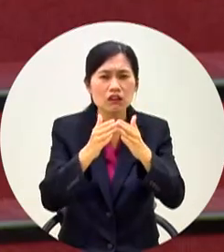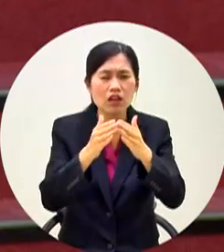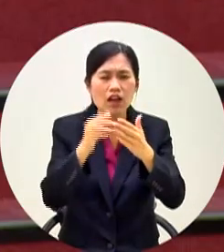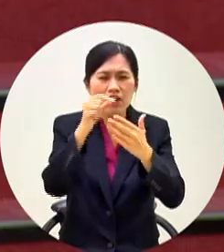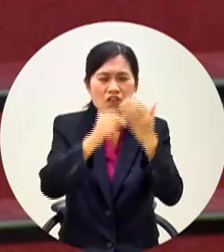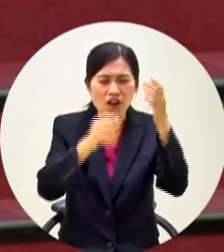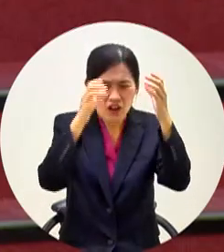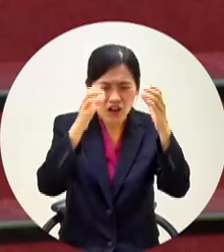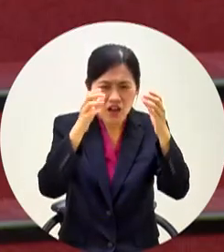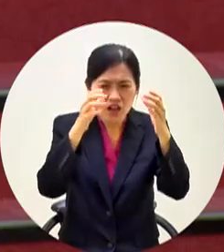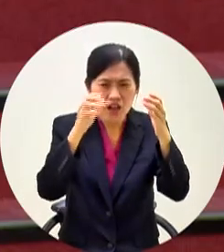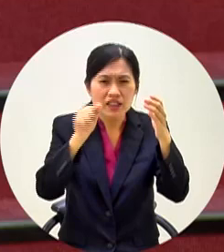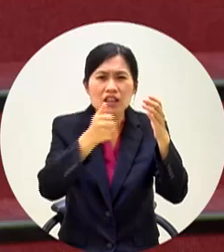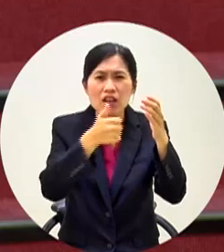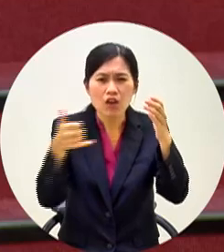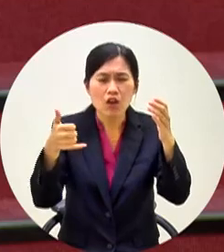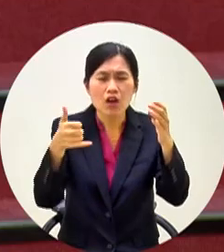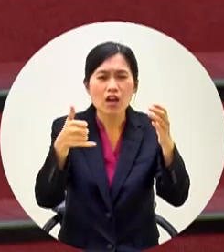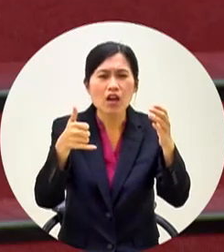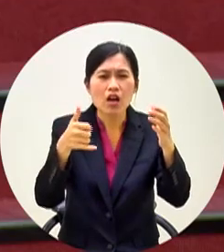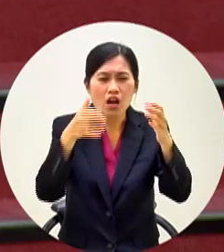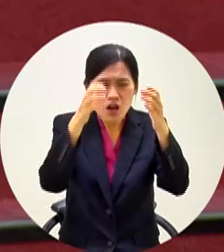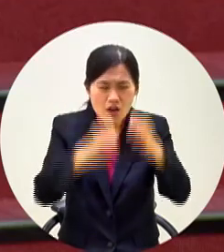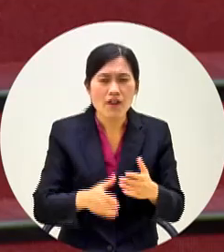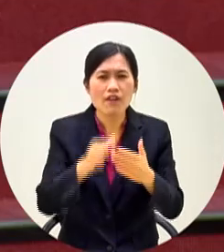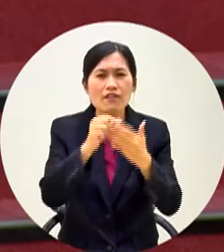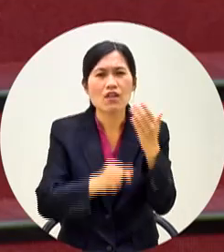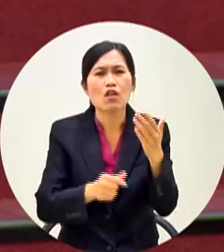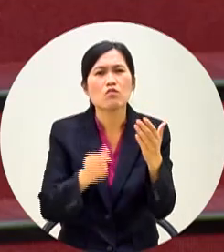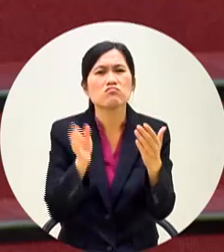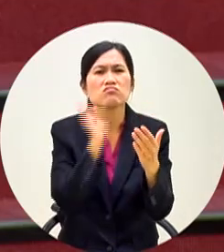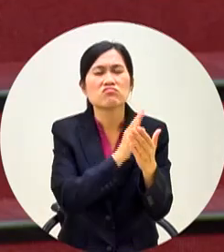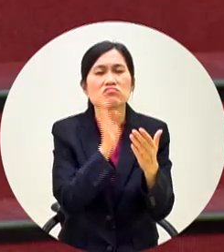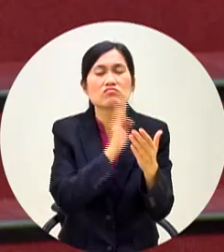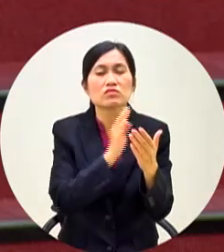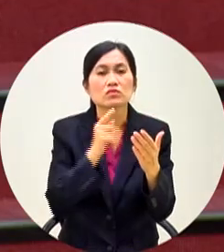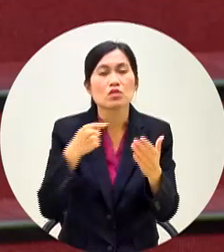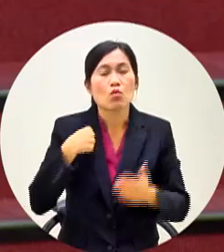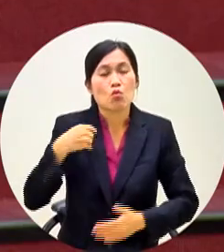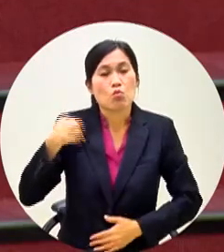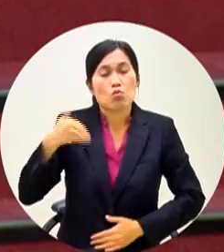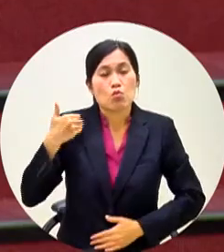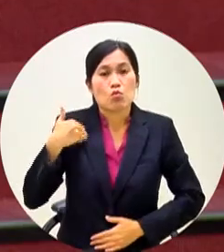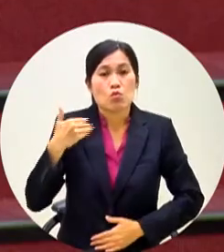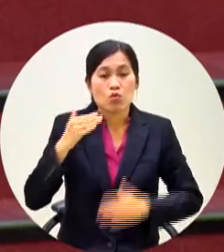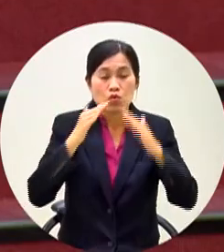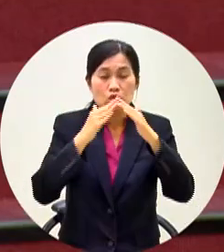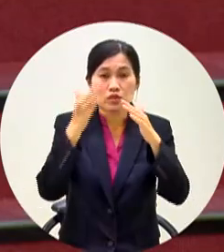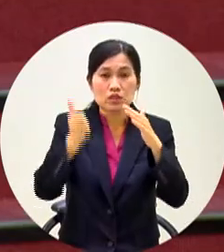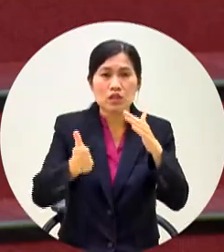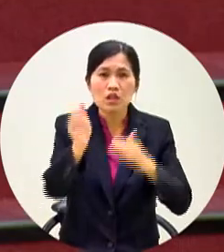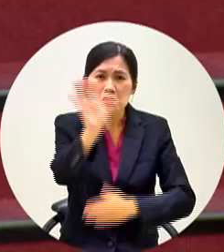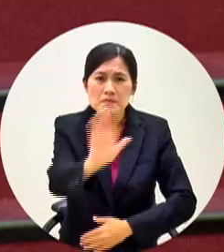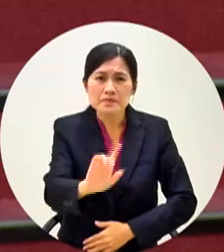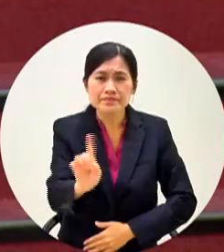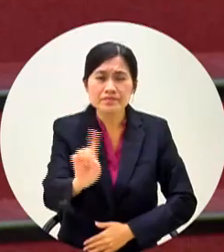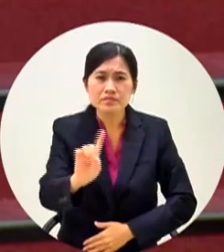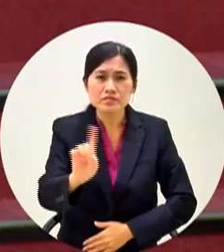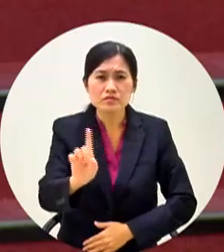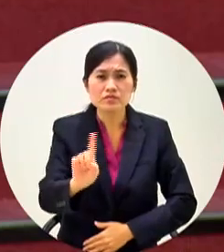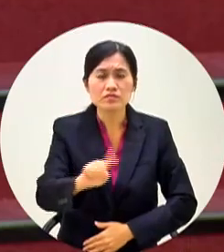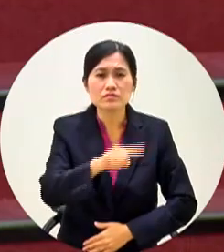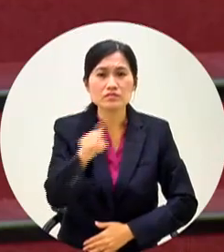我在这边就要请问一下，就是我不知道市长的态度怎么样。有些人是采取这种消极的态度，任